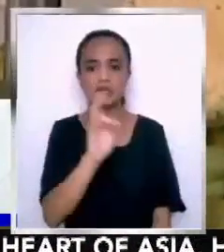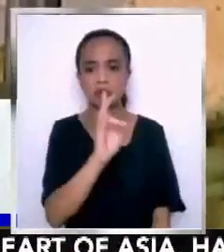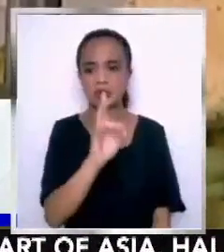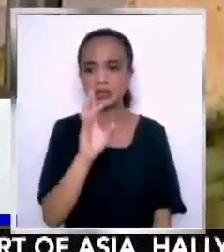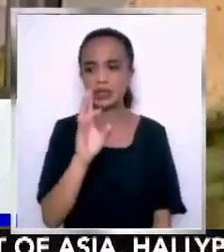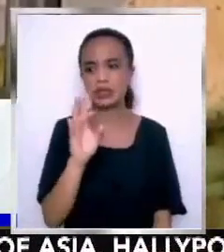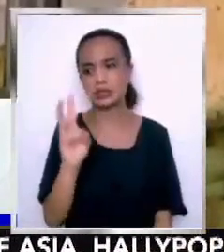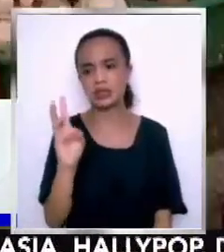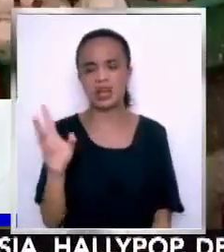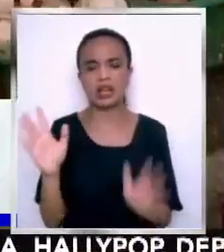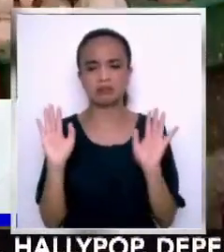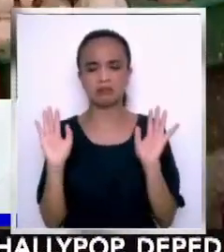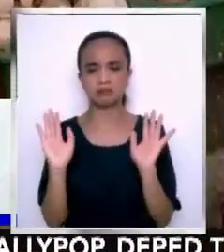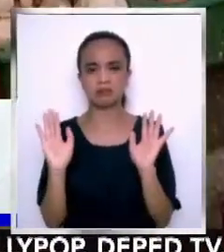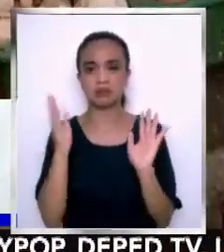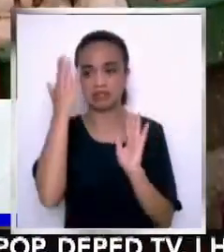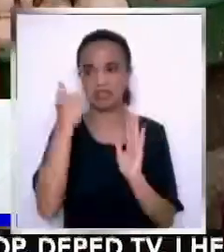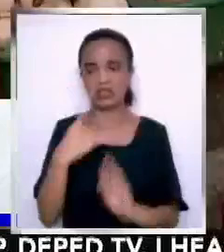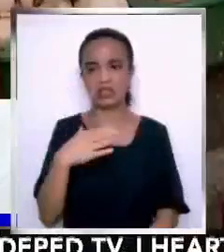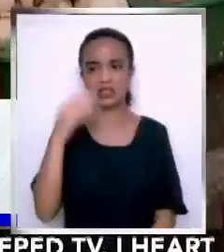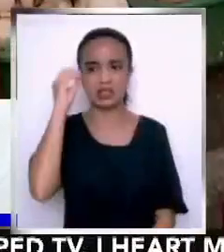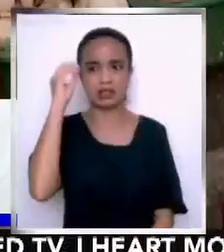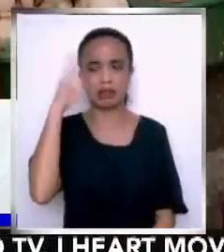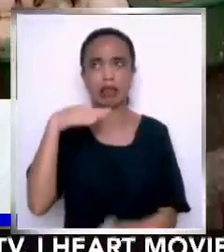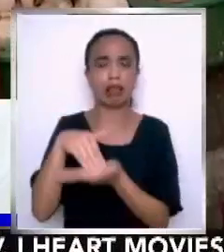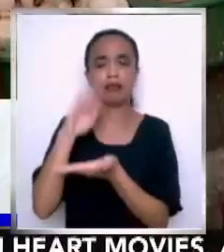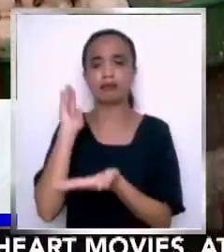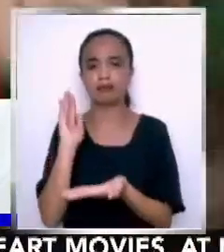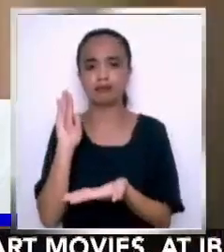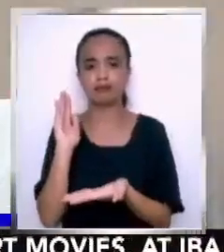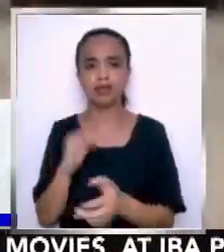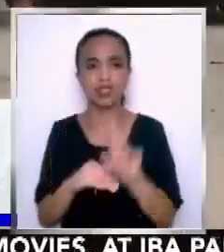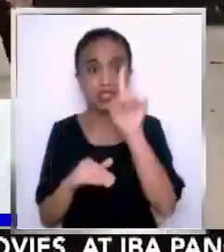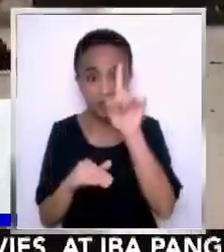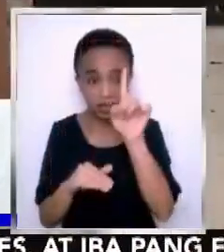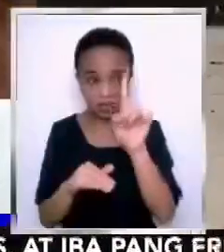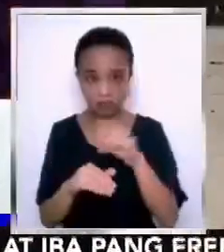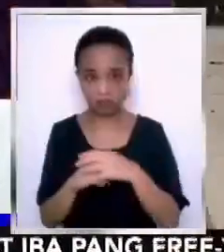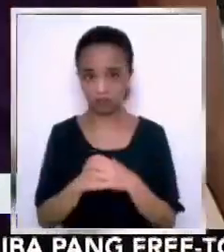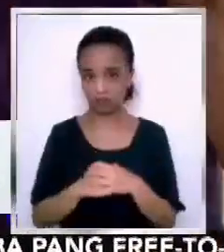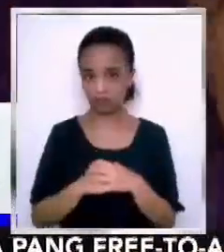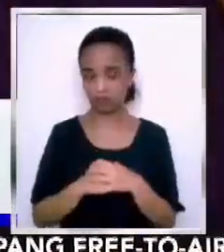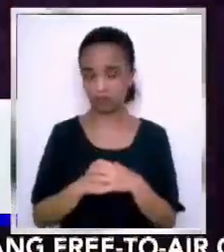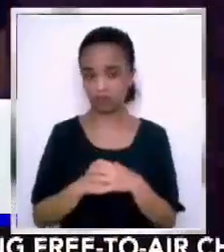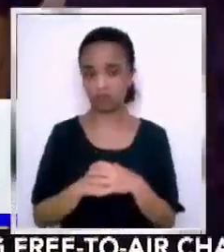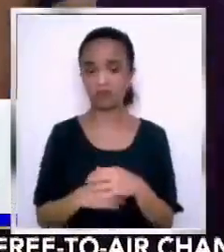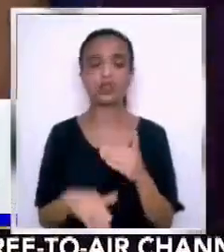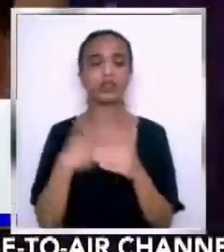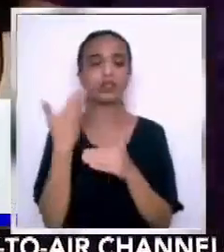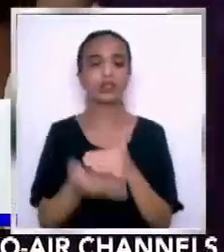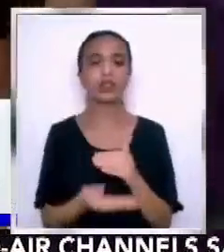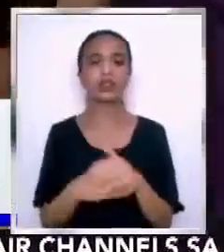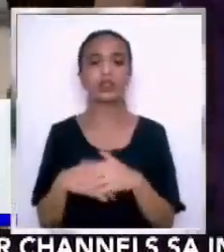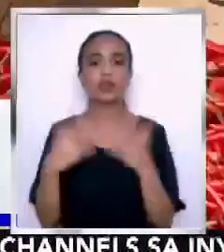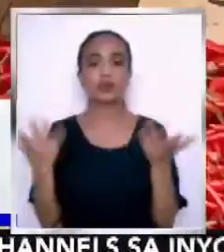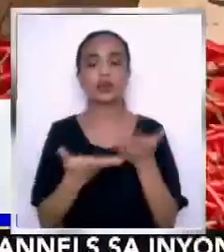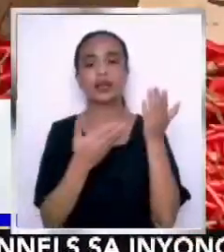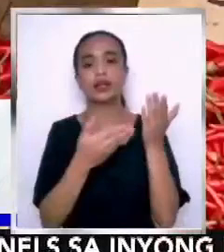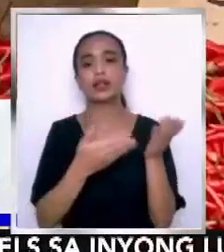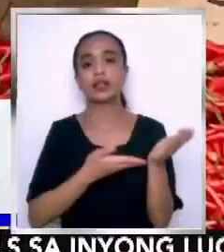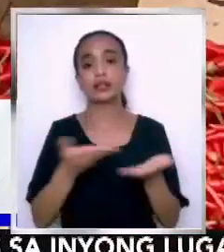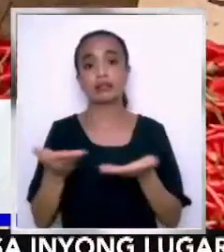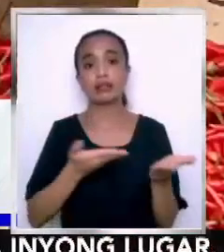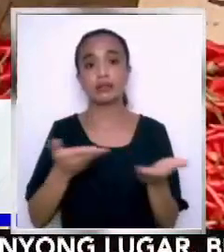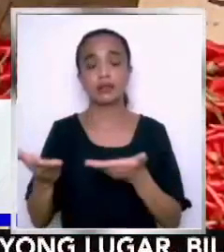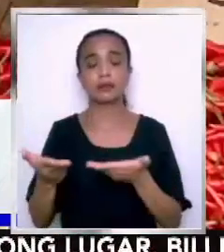sa sibuyas pa lang, mahal na. Isang peraso lang po yun. Sa bagsakan ng mga gulay sa Divisoria sa Maynila, ilang